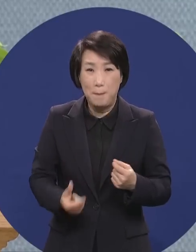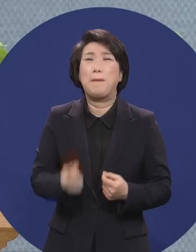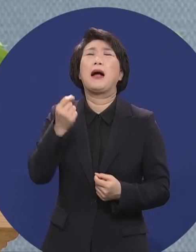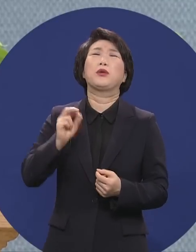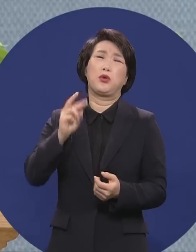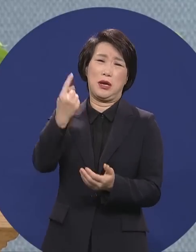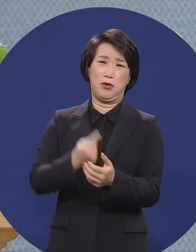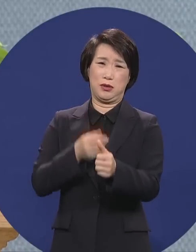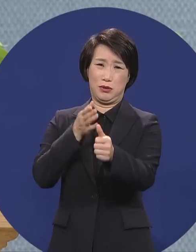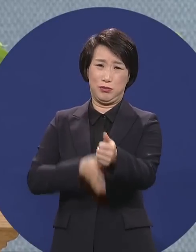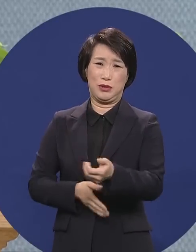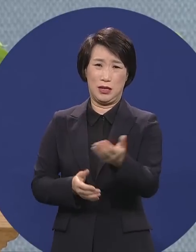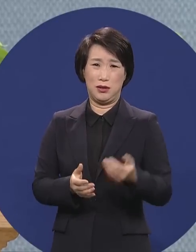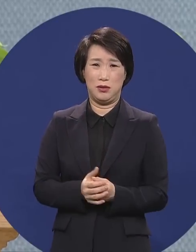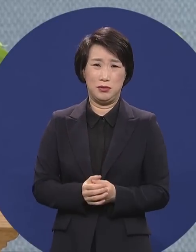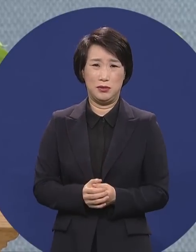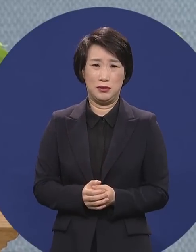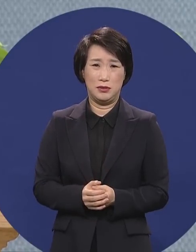돌아와라.